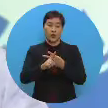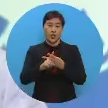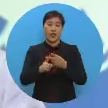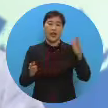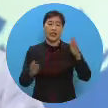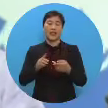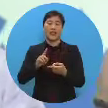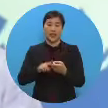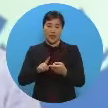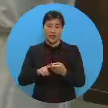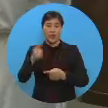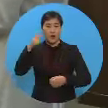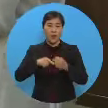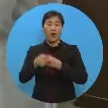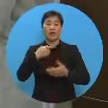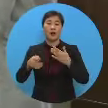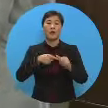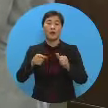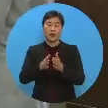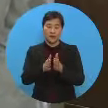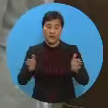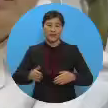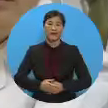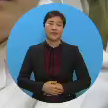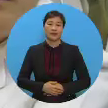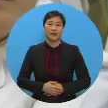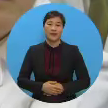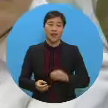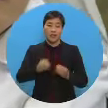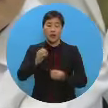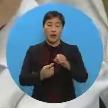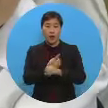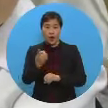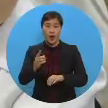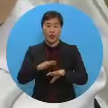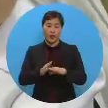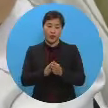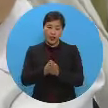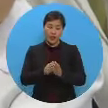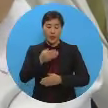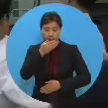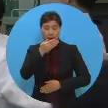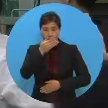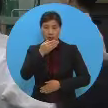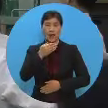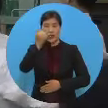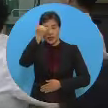하는 중학교 1학년을 대상으로 과학체험교실을 엽니다. 실험 외에도 손 씻기와 기침 예절